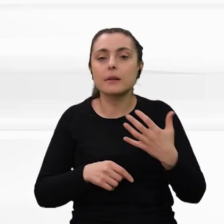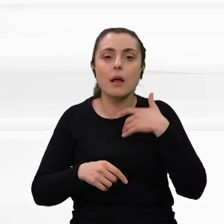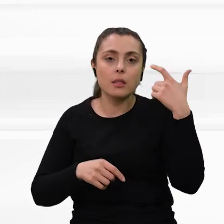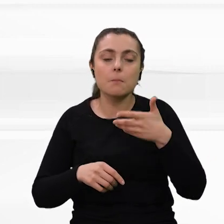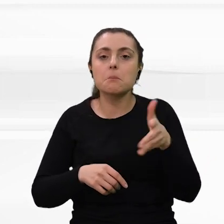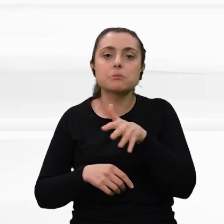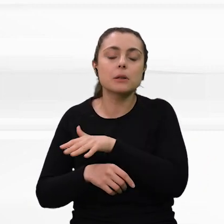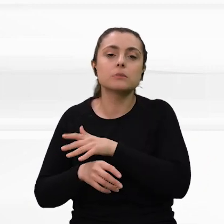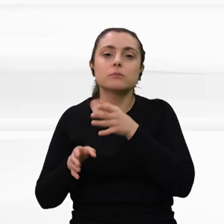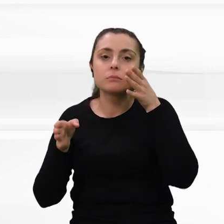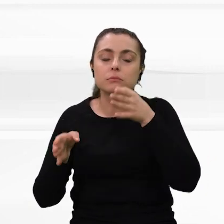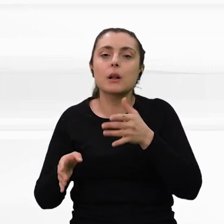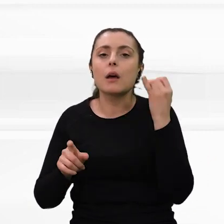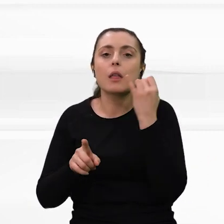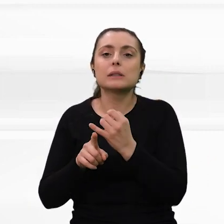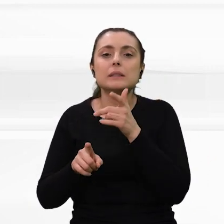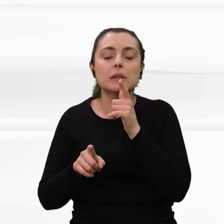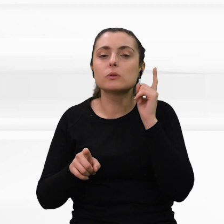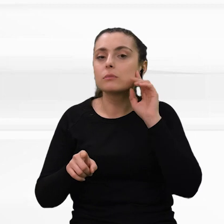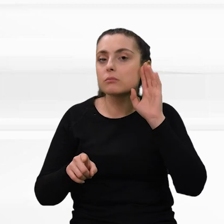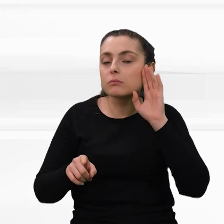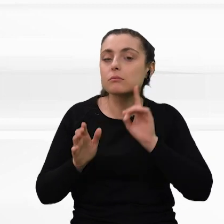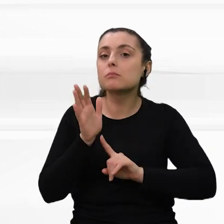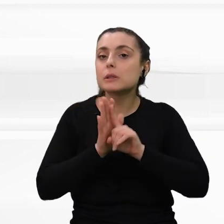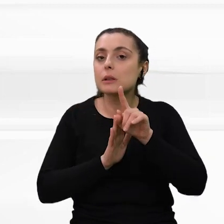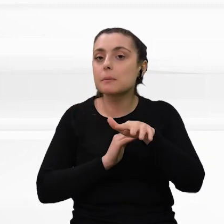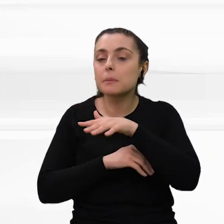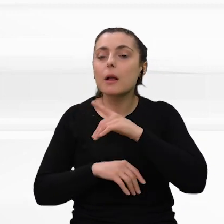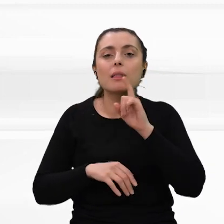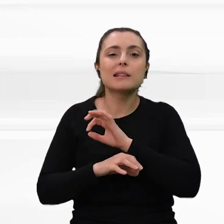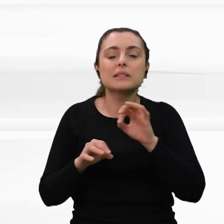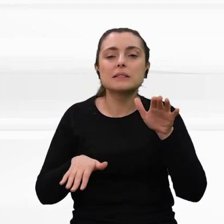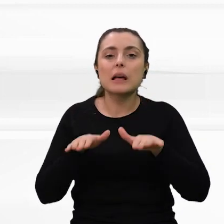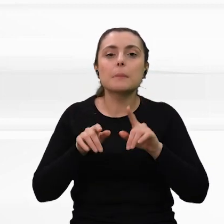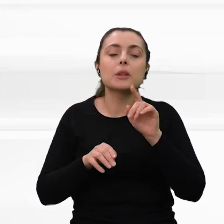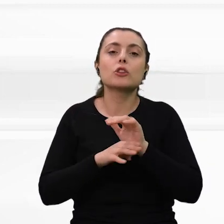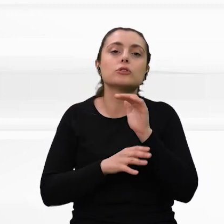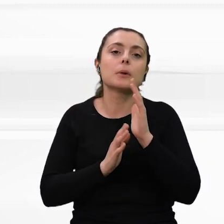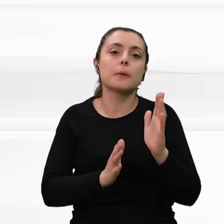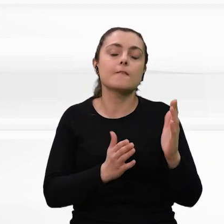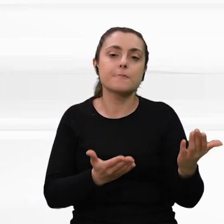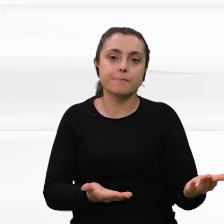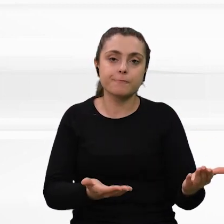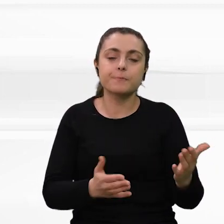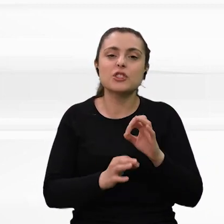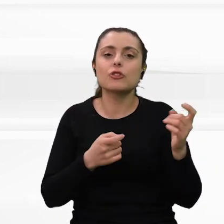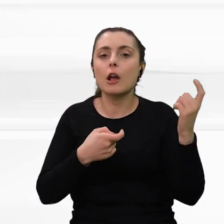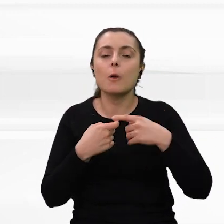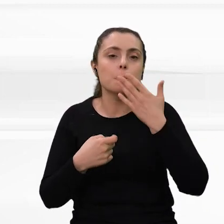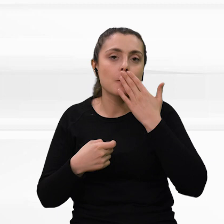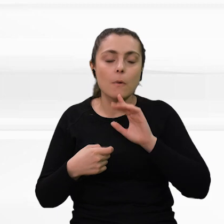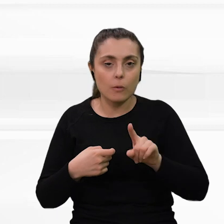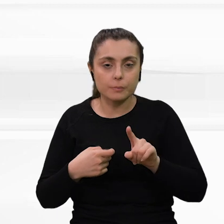kendilerine ve başkalarına yönelttikleri eleştiren sese kulak vermeyi başarabilenler hatasız ve dengeli bir yaşam sürerler hiç